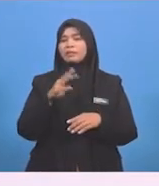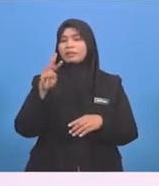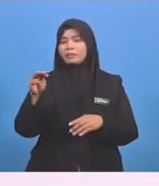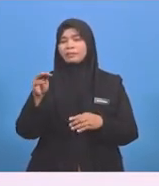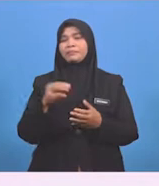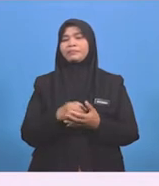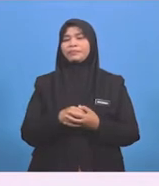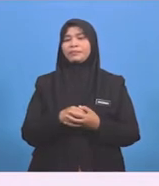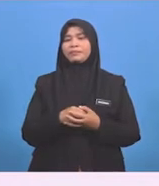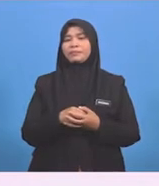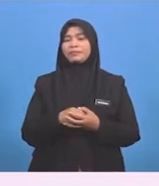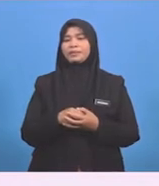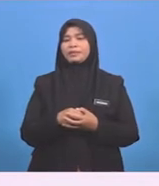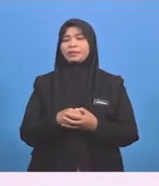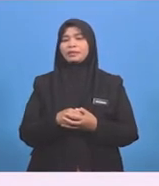M.